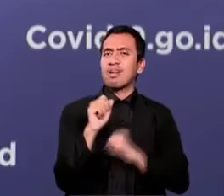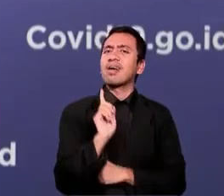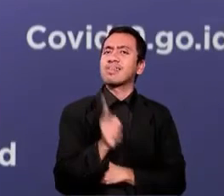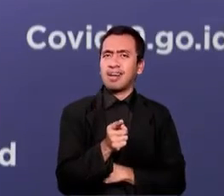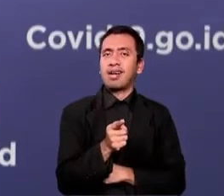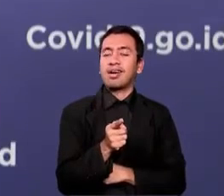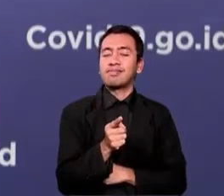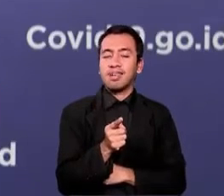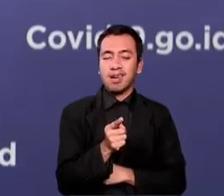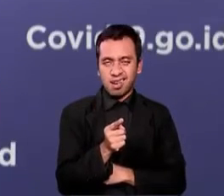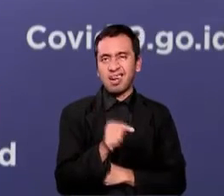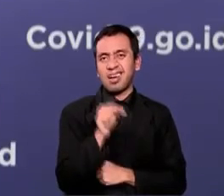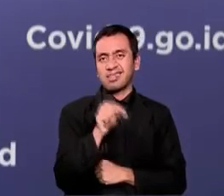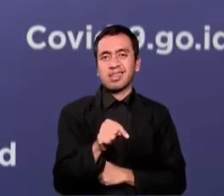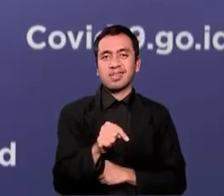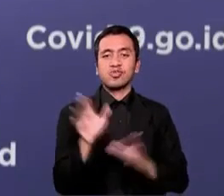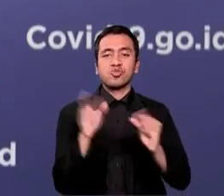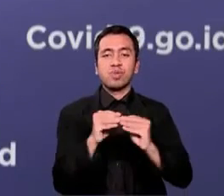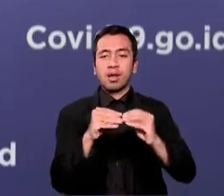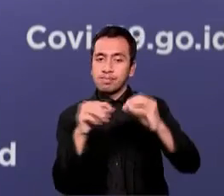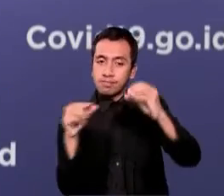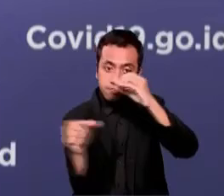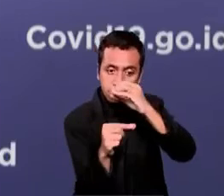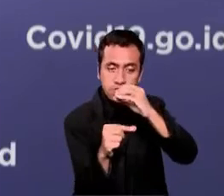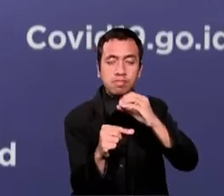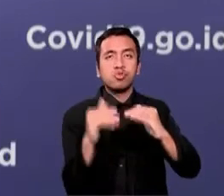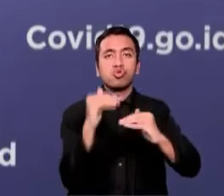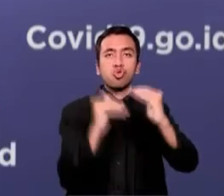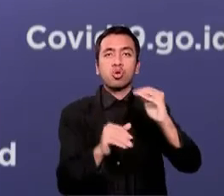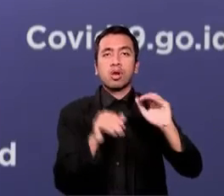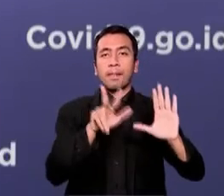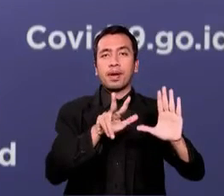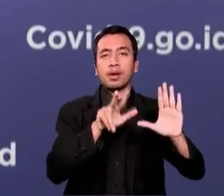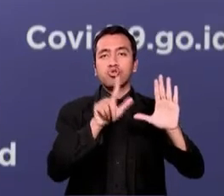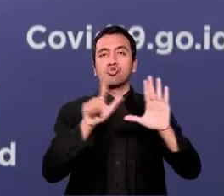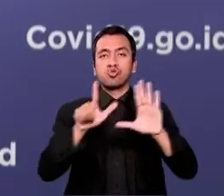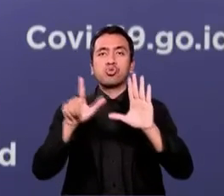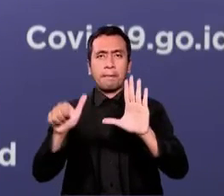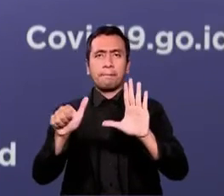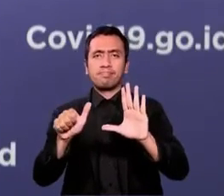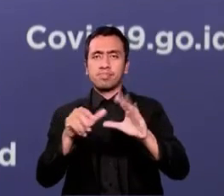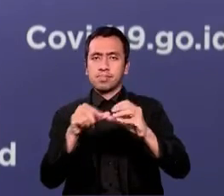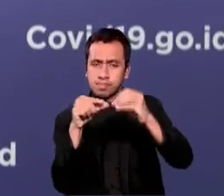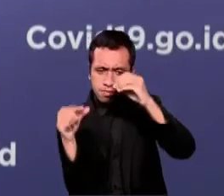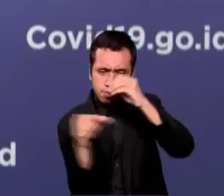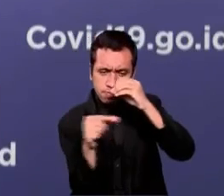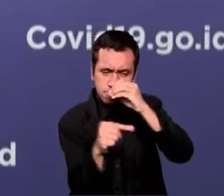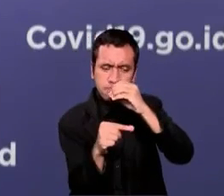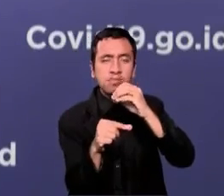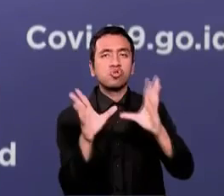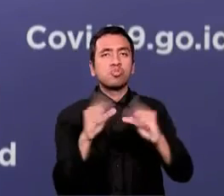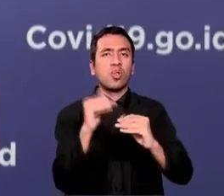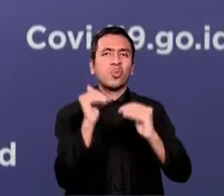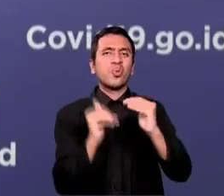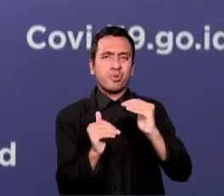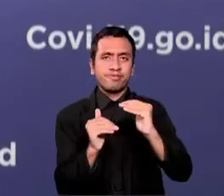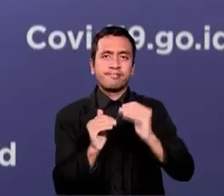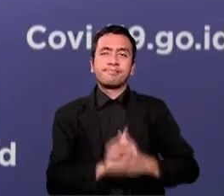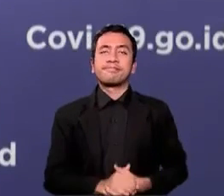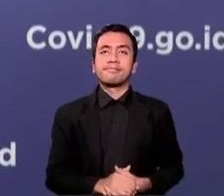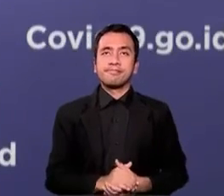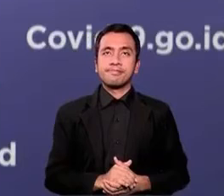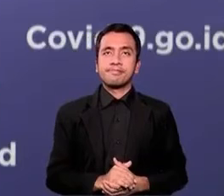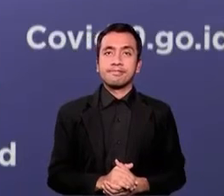sehingga pemeriksaan menurun menjadi 8776 dari hasil ini kita dapatkan